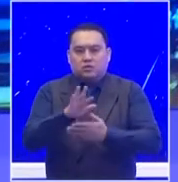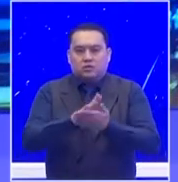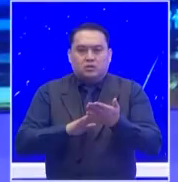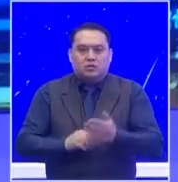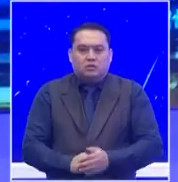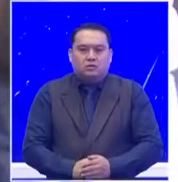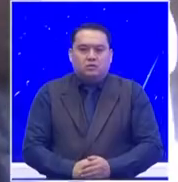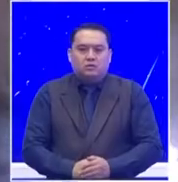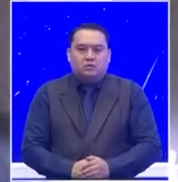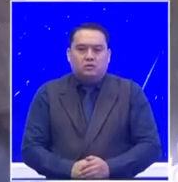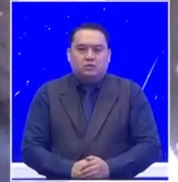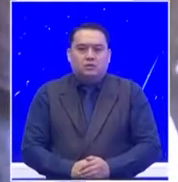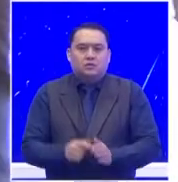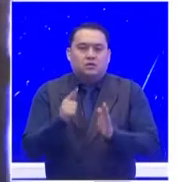Анитов.